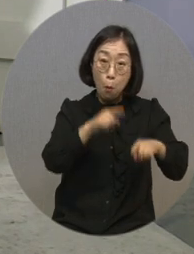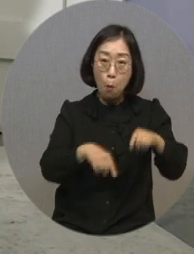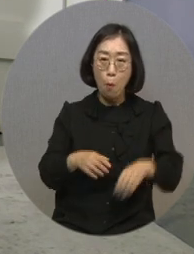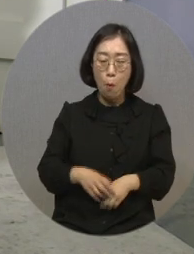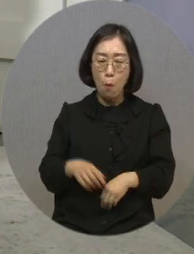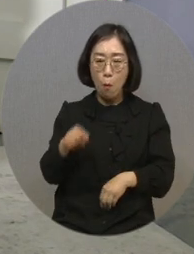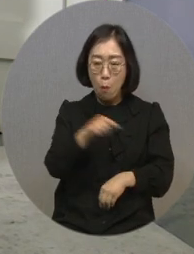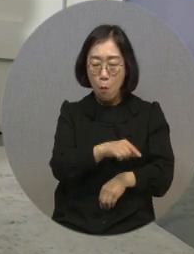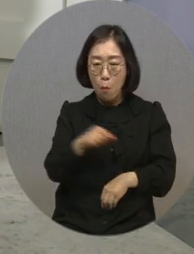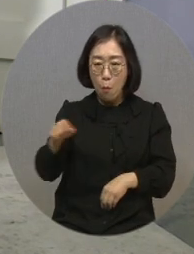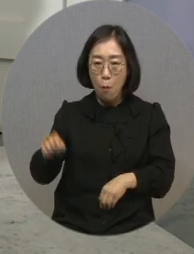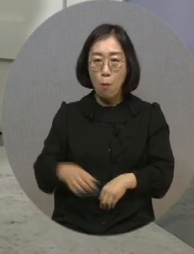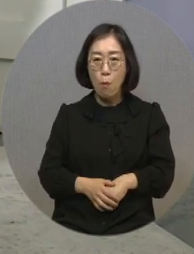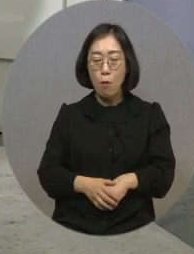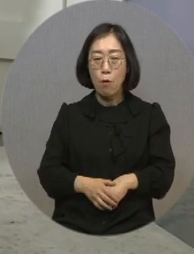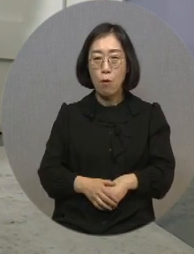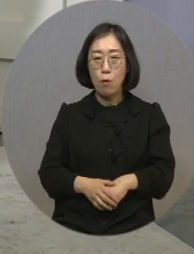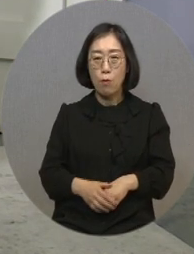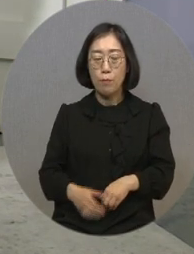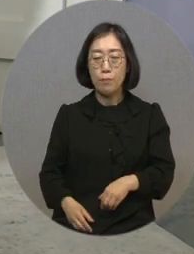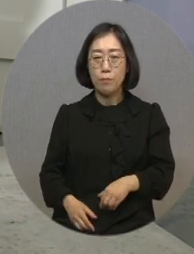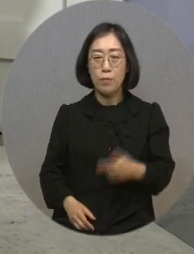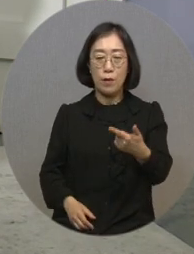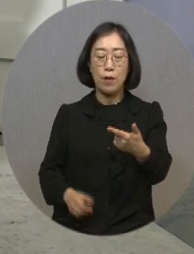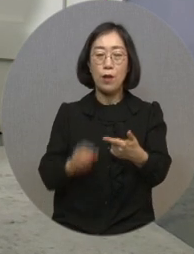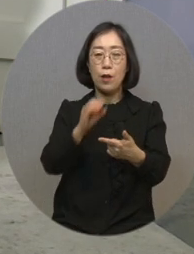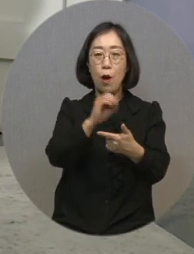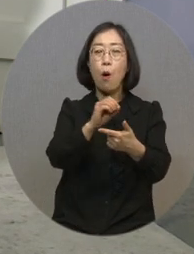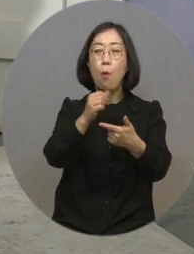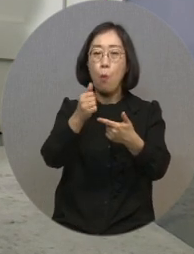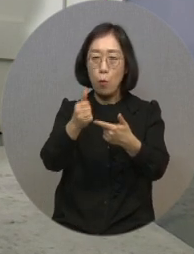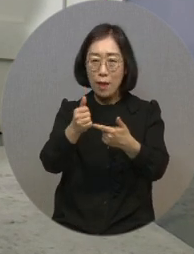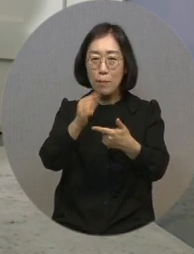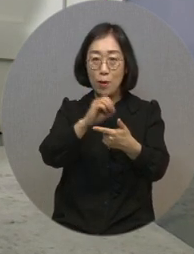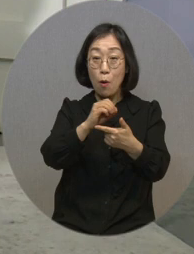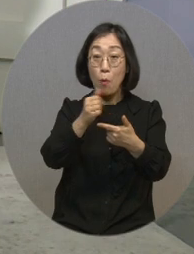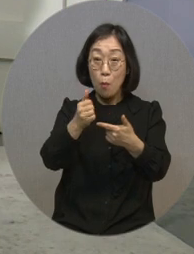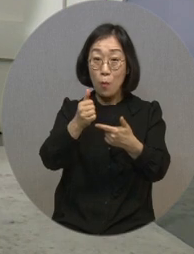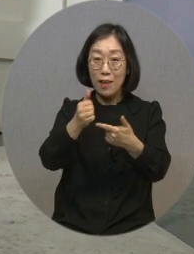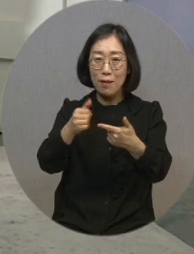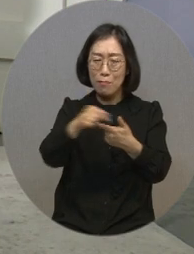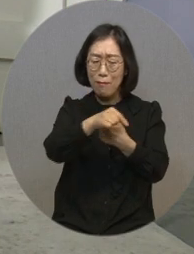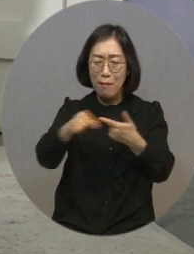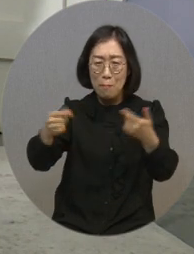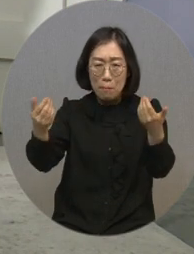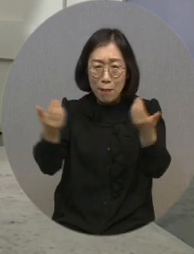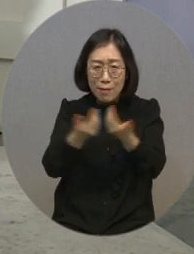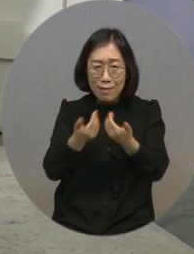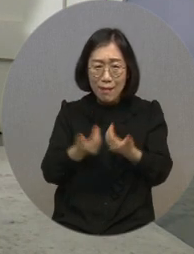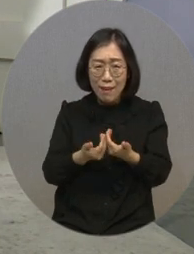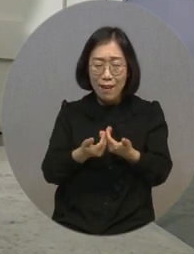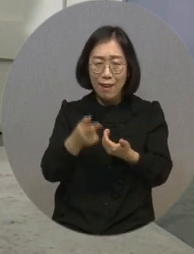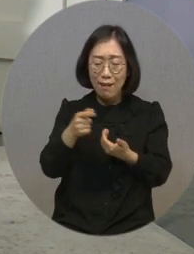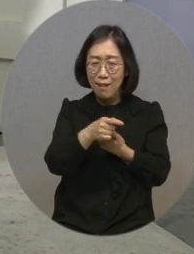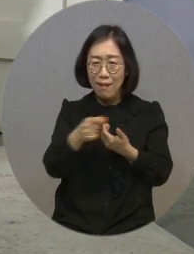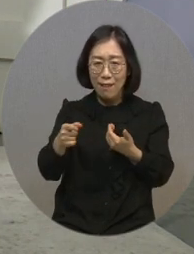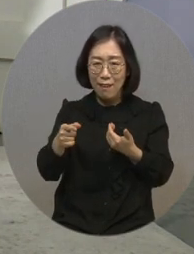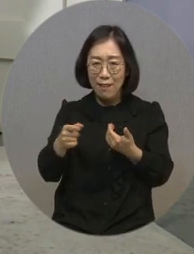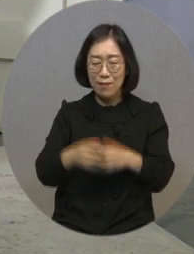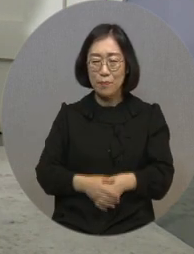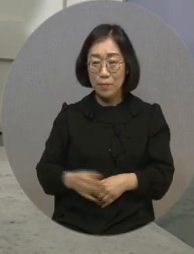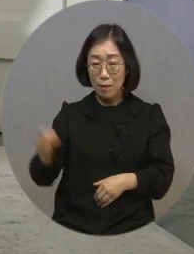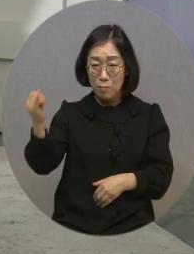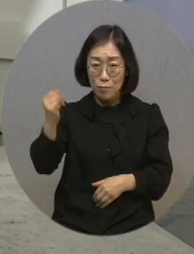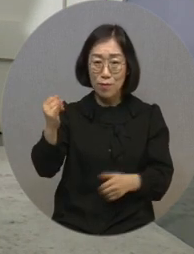그러니까는 그 영호남인데 이거를 뭐 좋게 보는 분도 있지만 이제 기본적으로 조금 꺼려하는 그런